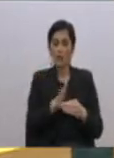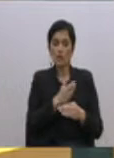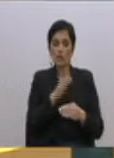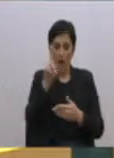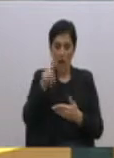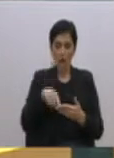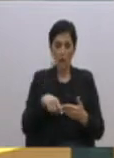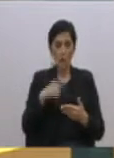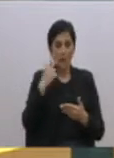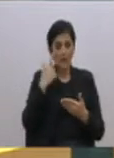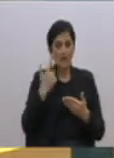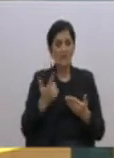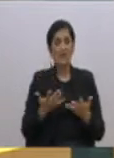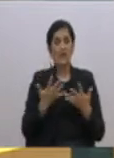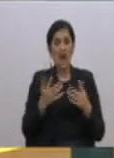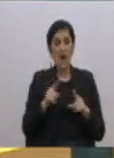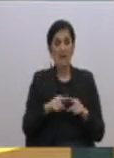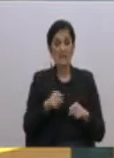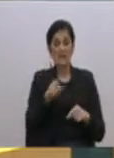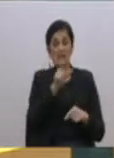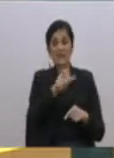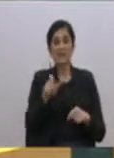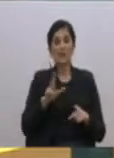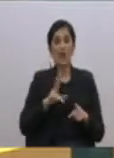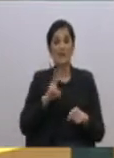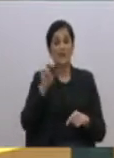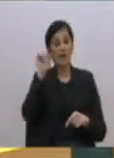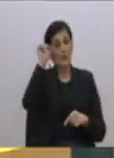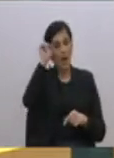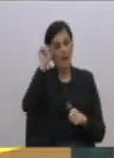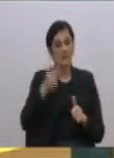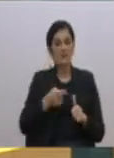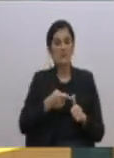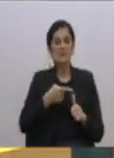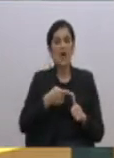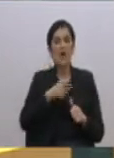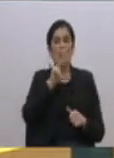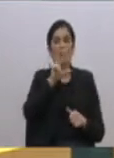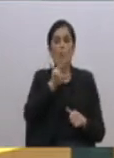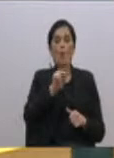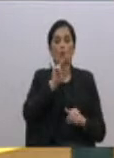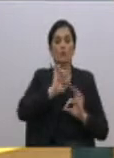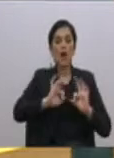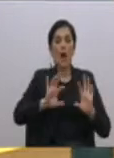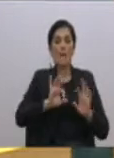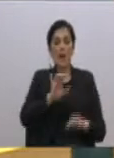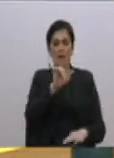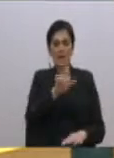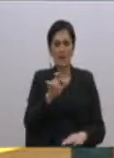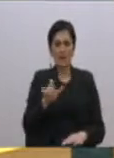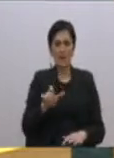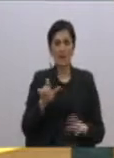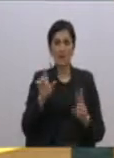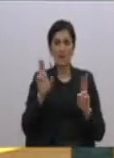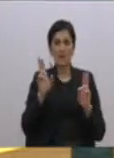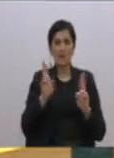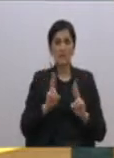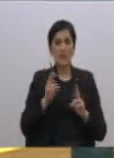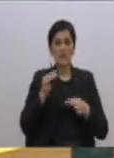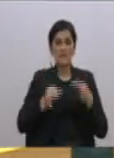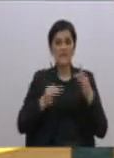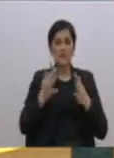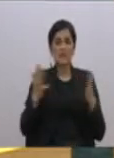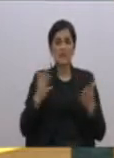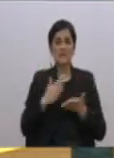Ყველაზე გასაგები და ცხადი ასეთი ხალხი ვინც იყო, ეს იყო ღმერთი სახელით მოლაპარაკე ხალხი. Ან როგორც წესი სასამართლოთა დიდი ნაწილი იყო